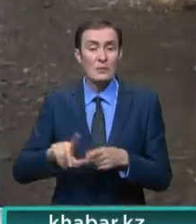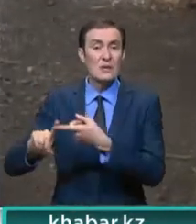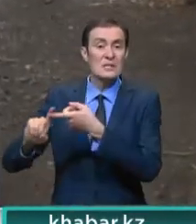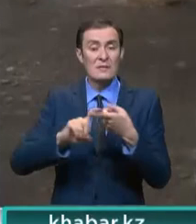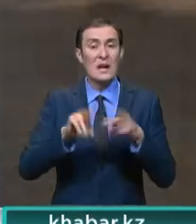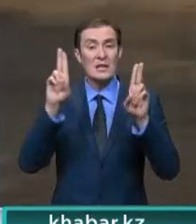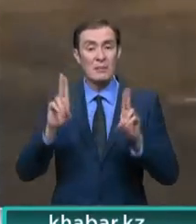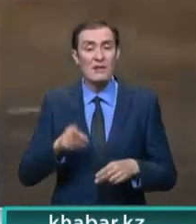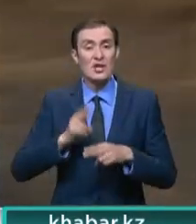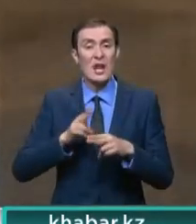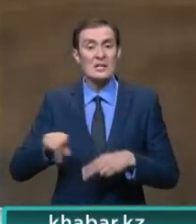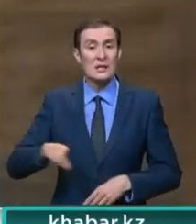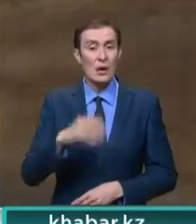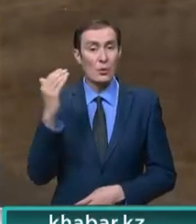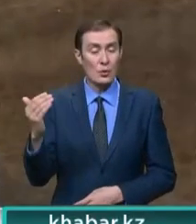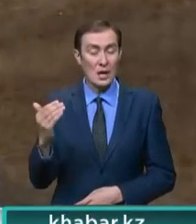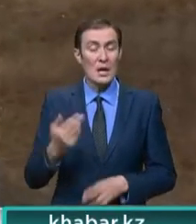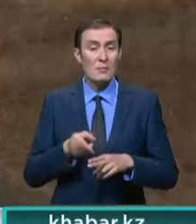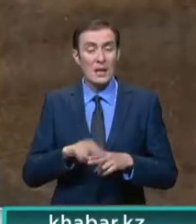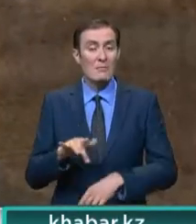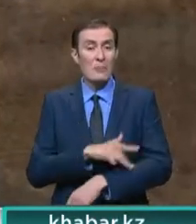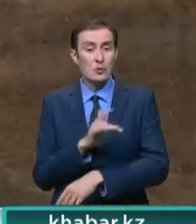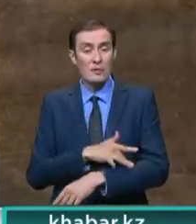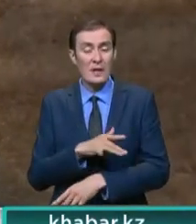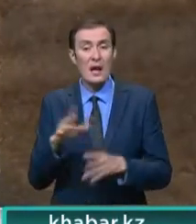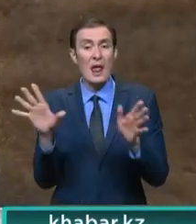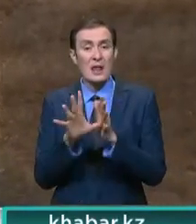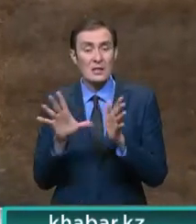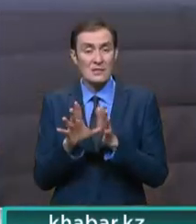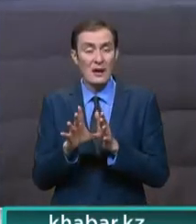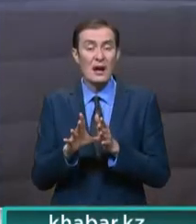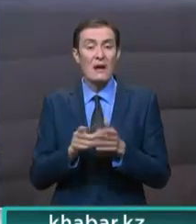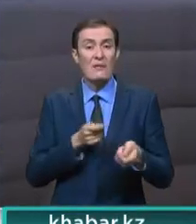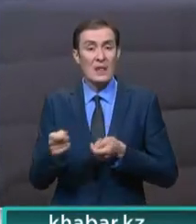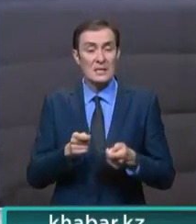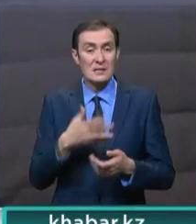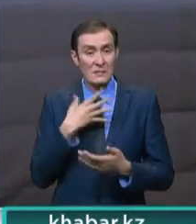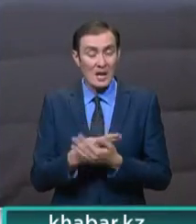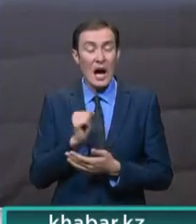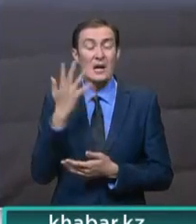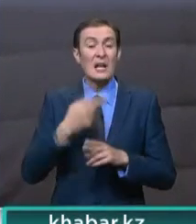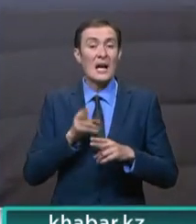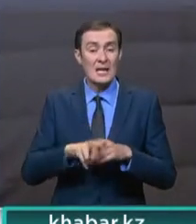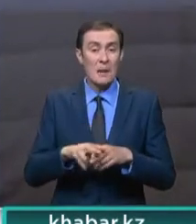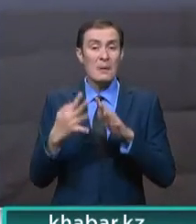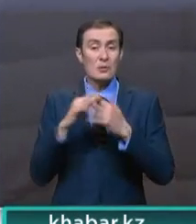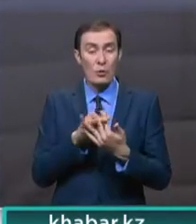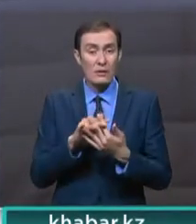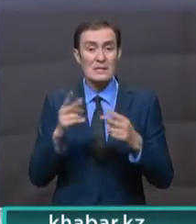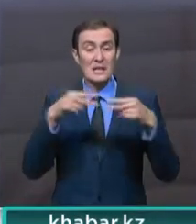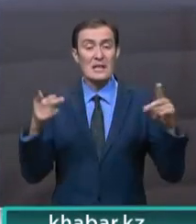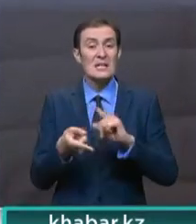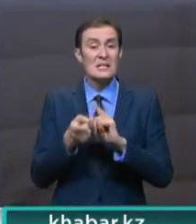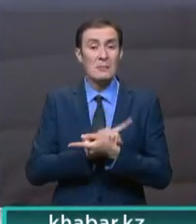от правил железнодорожников. При этом обслуживанием линий занимаются местные власти. Когда эти внутрипоселковые сети